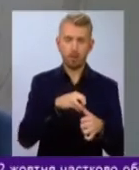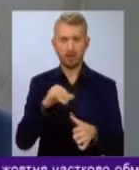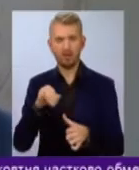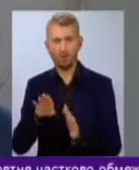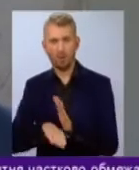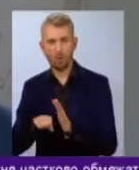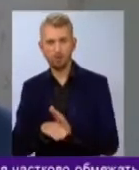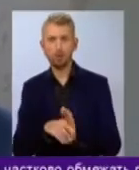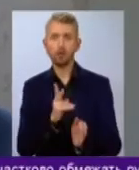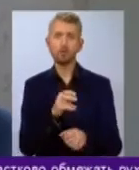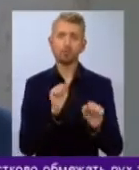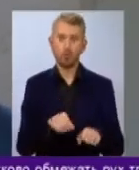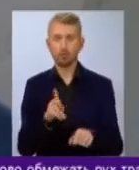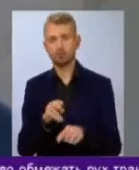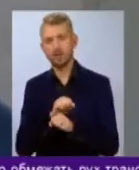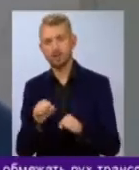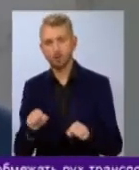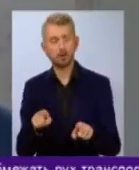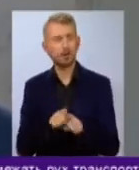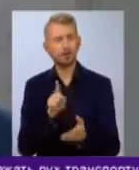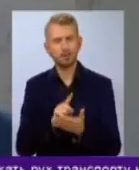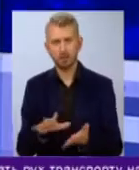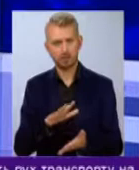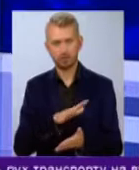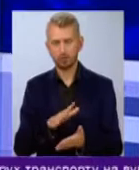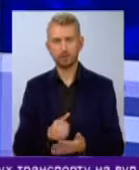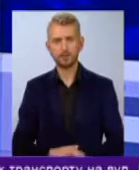можна. Так не може бути, і ми маємо цього позбутись.